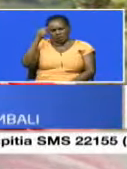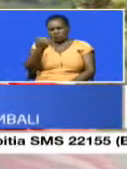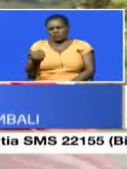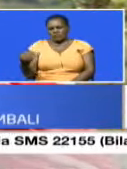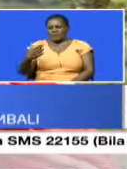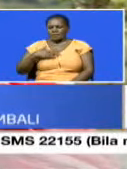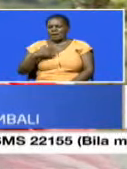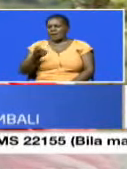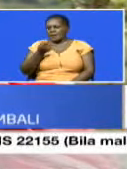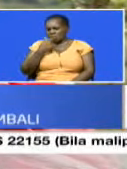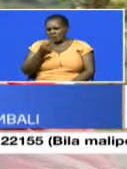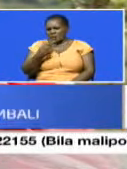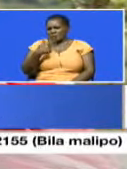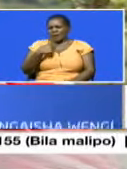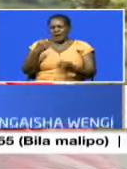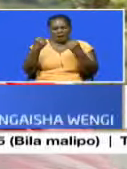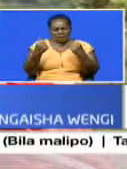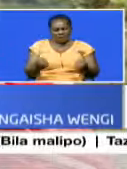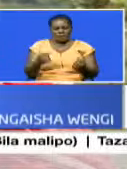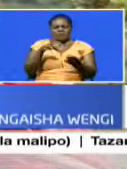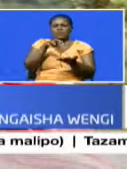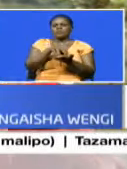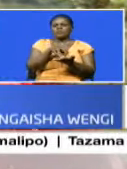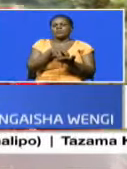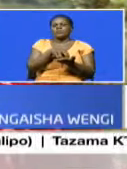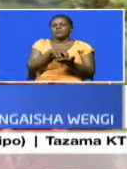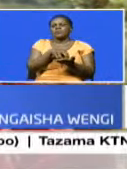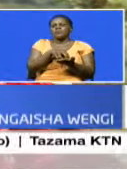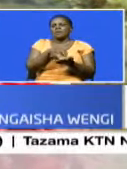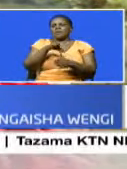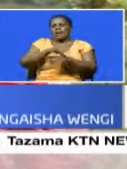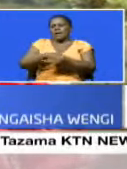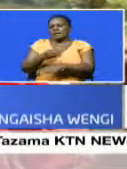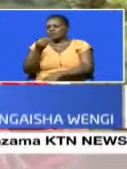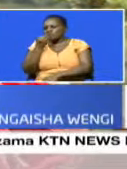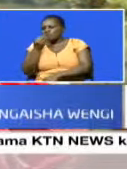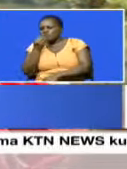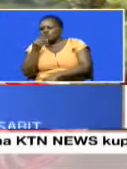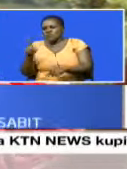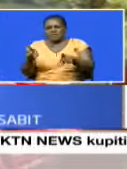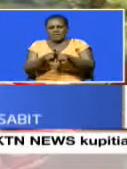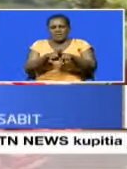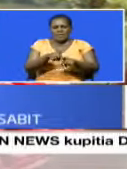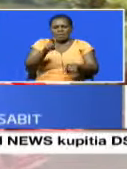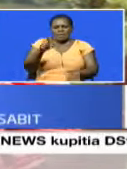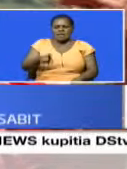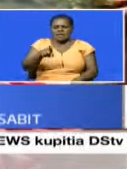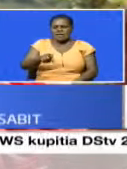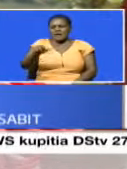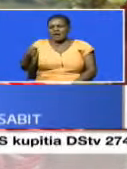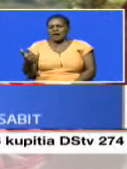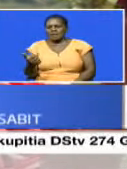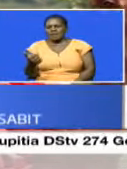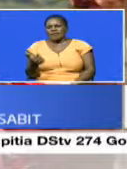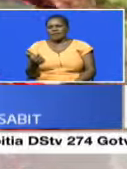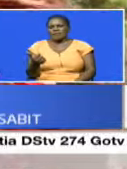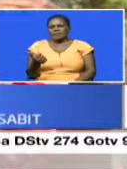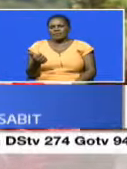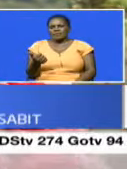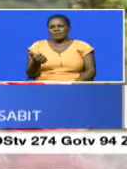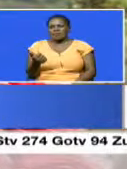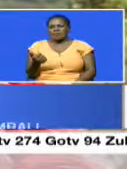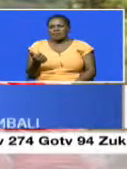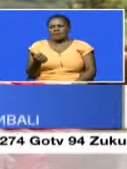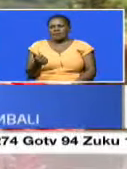watoto wangu. Ilikuwa hali ngumu kwangu kupata chakula na hata mahitaji mengine ya nyumbani.